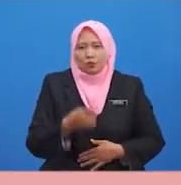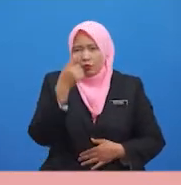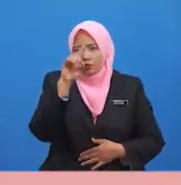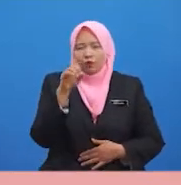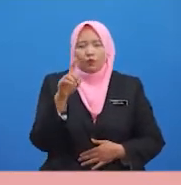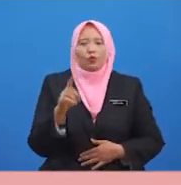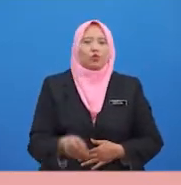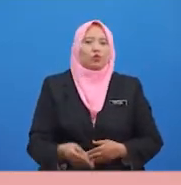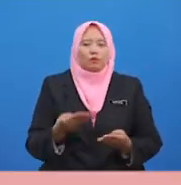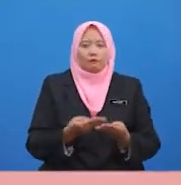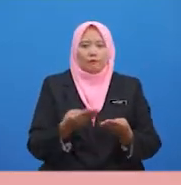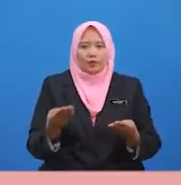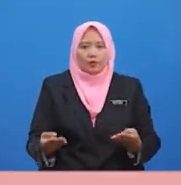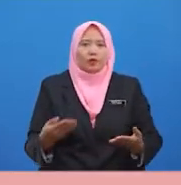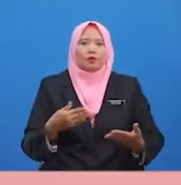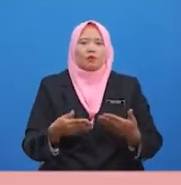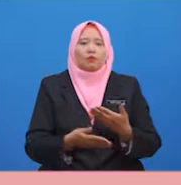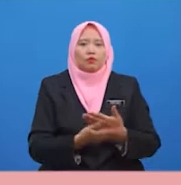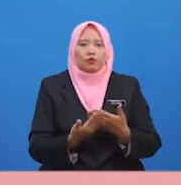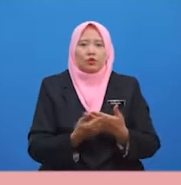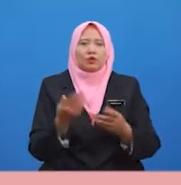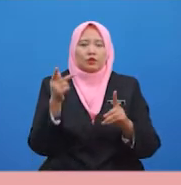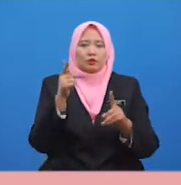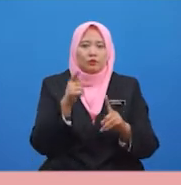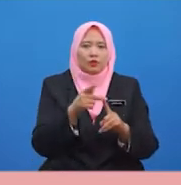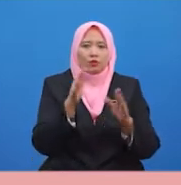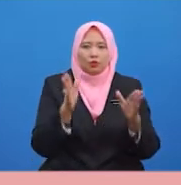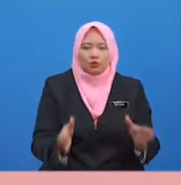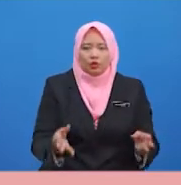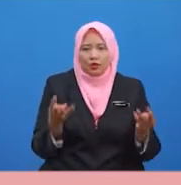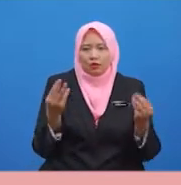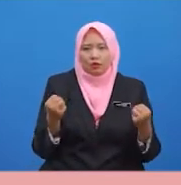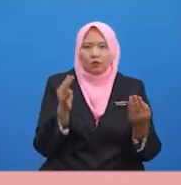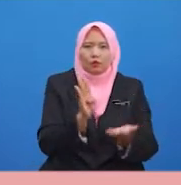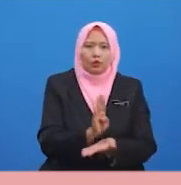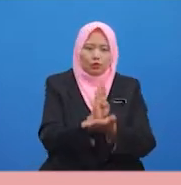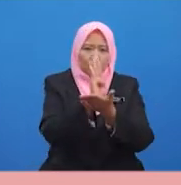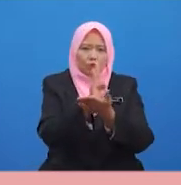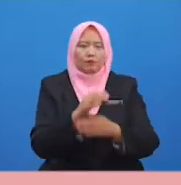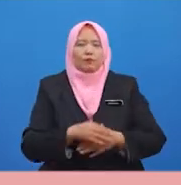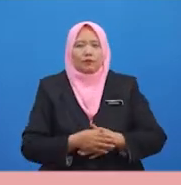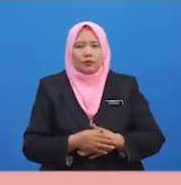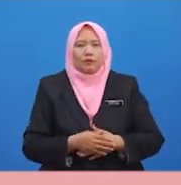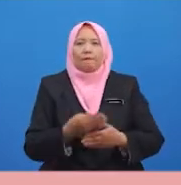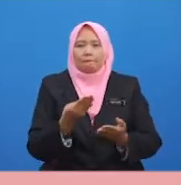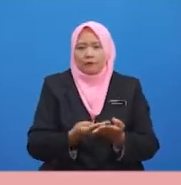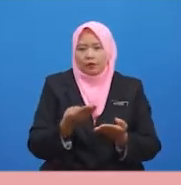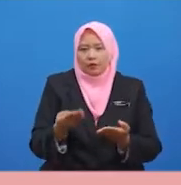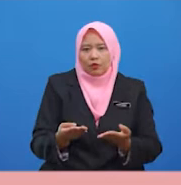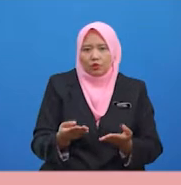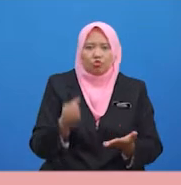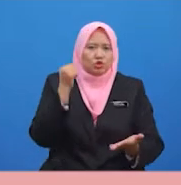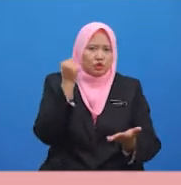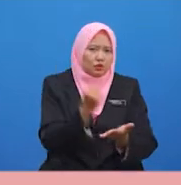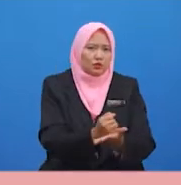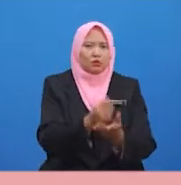memberi kemudahan kepada orang yang memerlukan bantuan. Kedua, memberi jaminan kepada orang